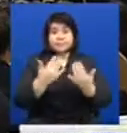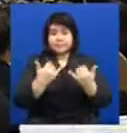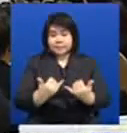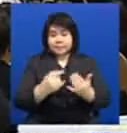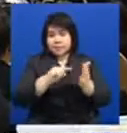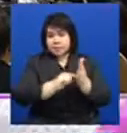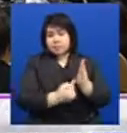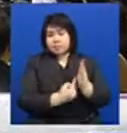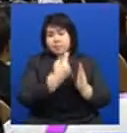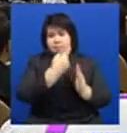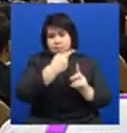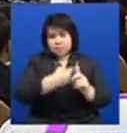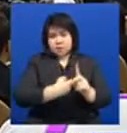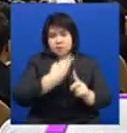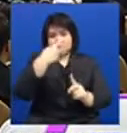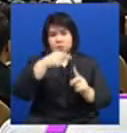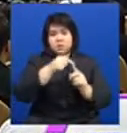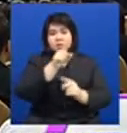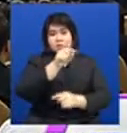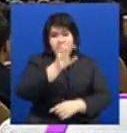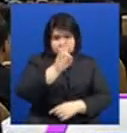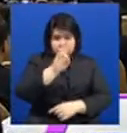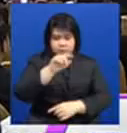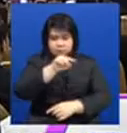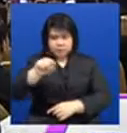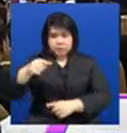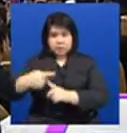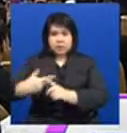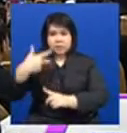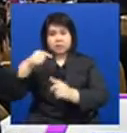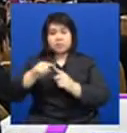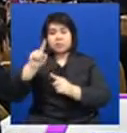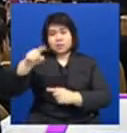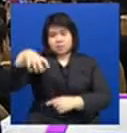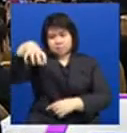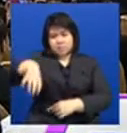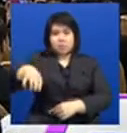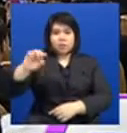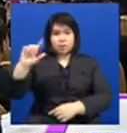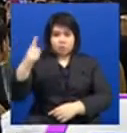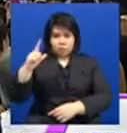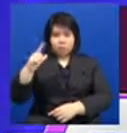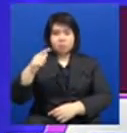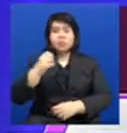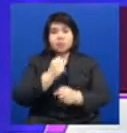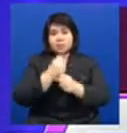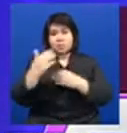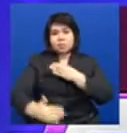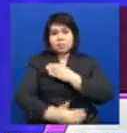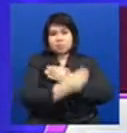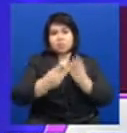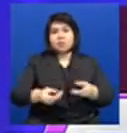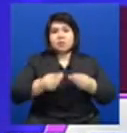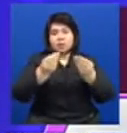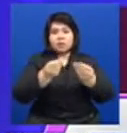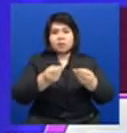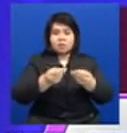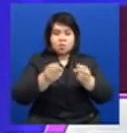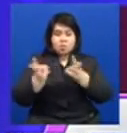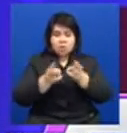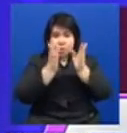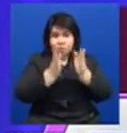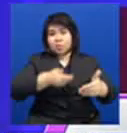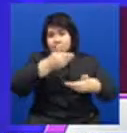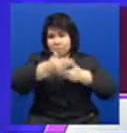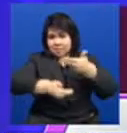างวันที่27กุมภาพันธ์ถึง1มีนาคมที่ Impact เมืองทองธานีเพื่อสร้างโอกาสและช่องทางการตลาดให้เจ้าของทรัพย์สิน